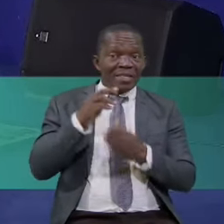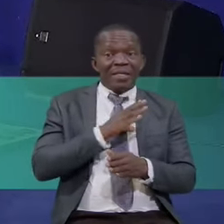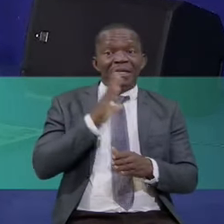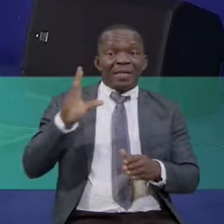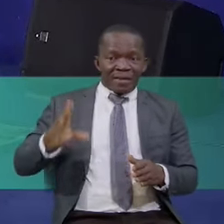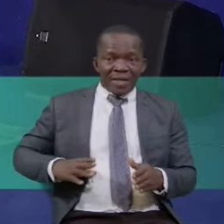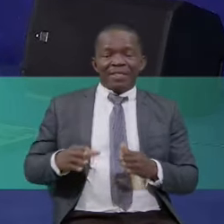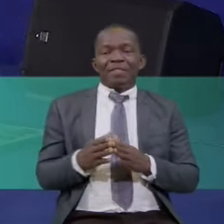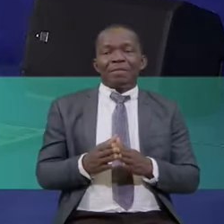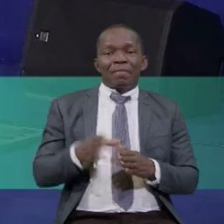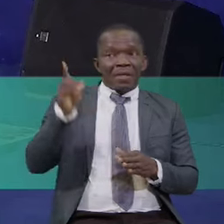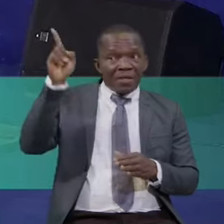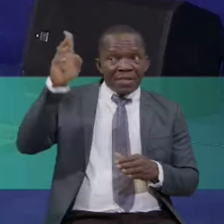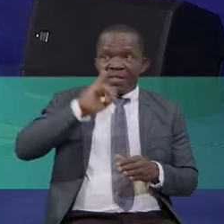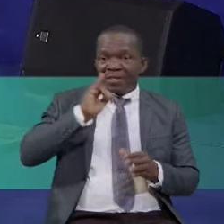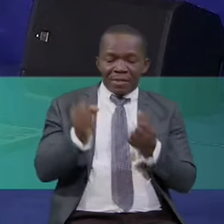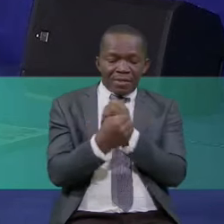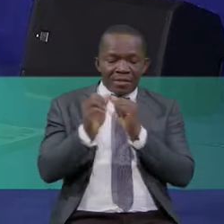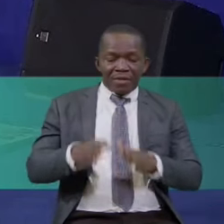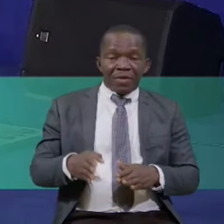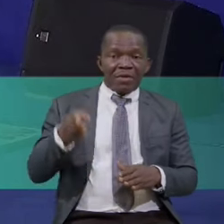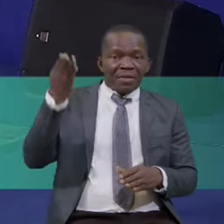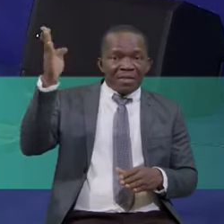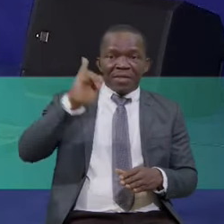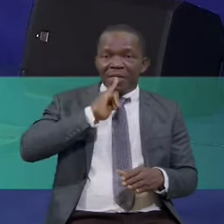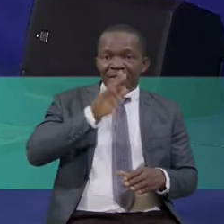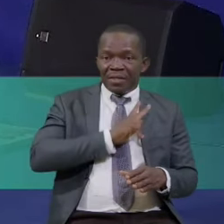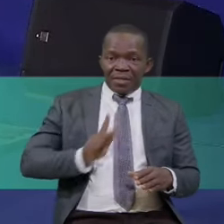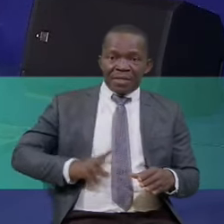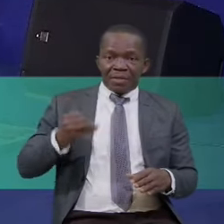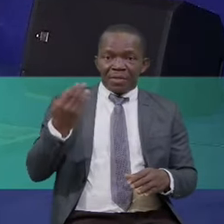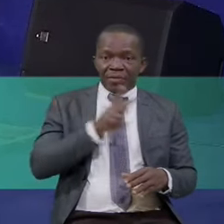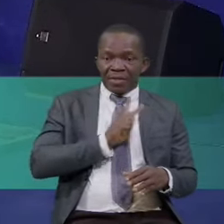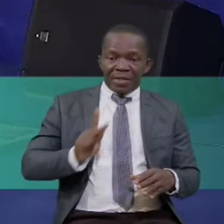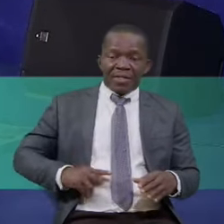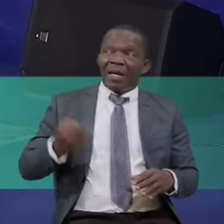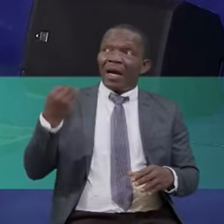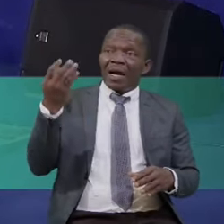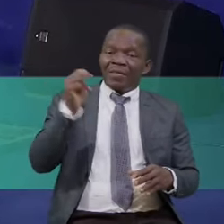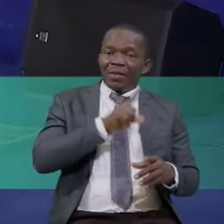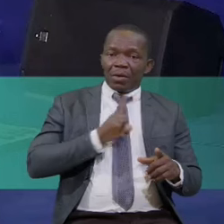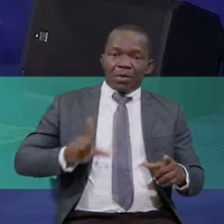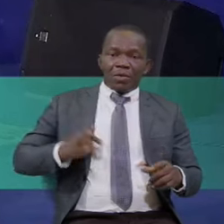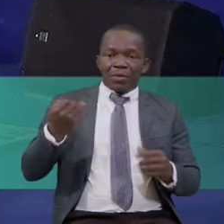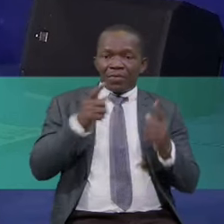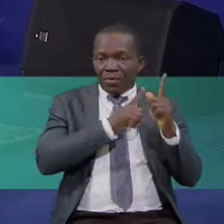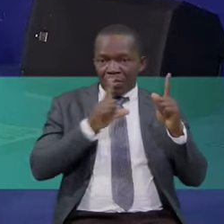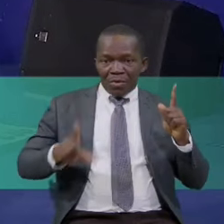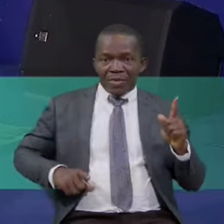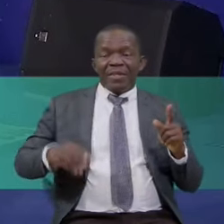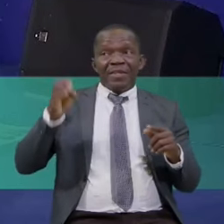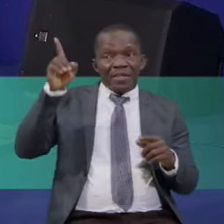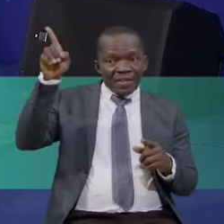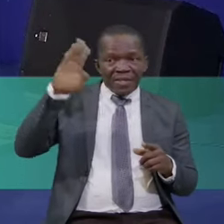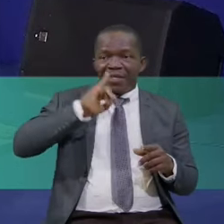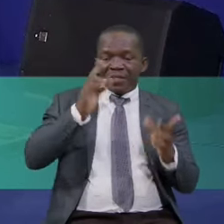le sauveur c'est lui le Roi des rois et le Seigneur des seigneurs il est le Rédempteur et il nous